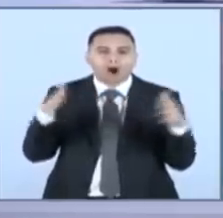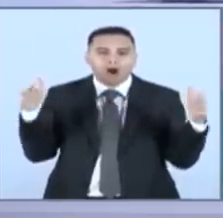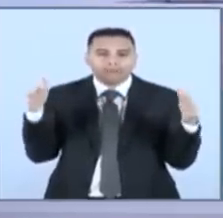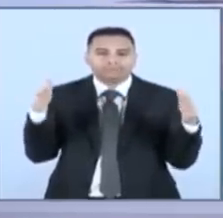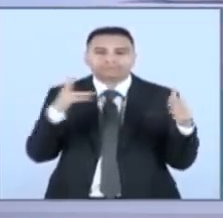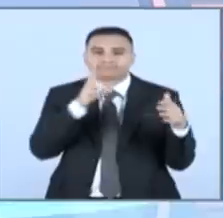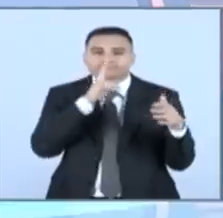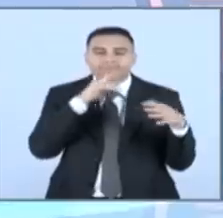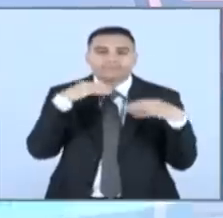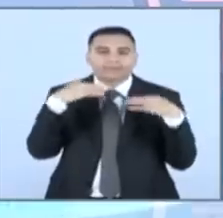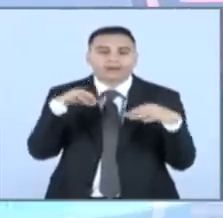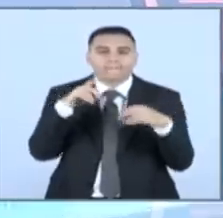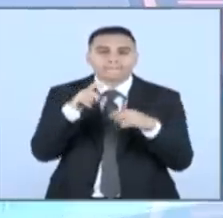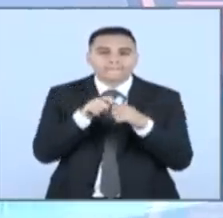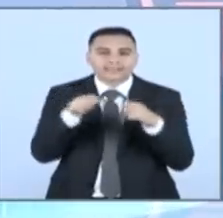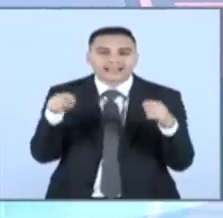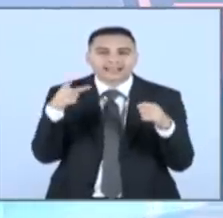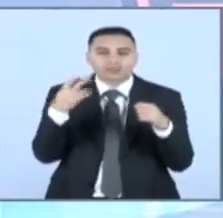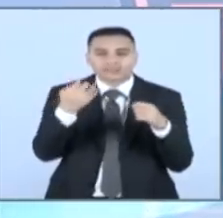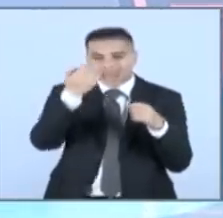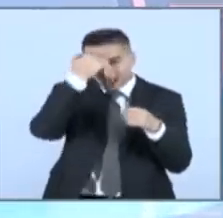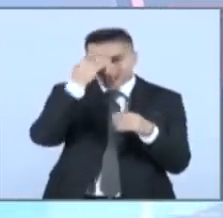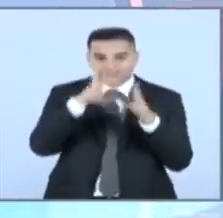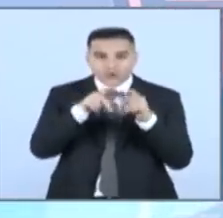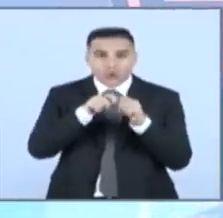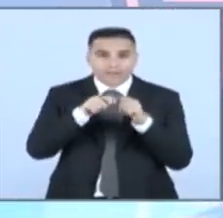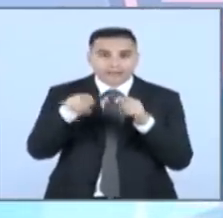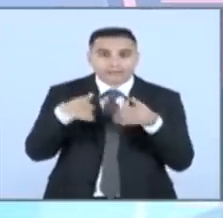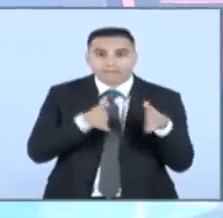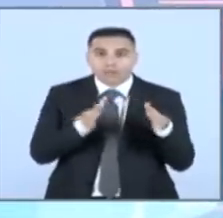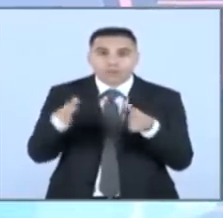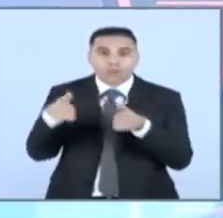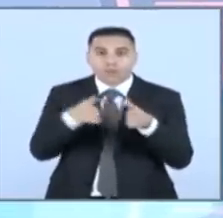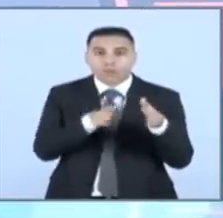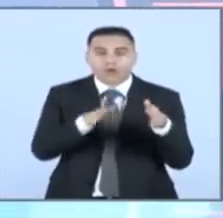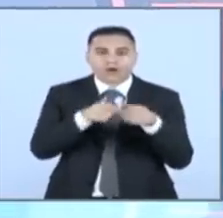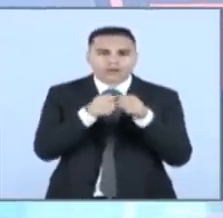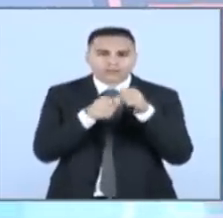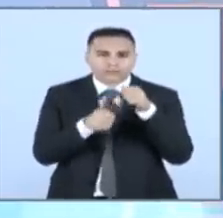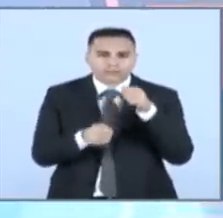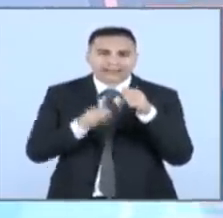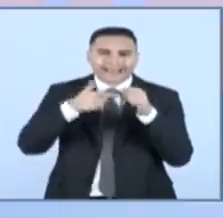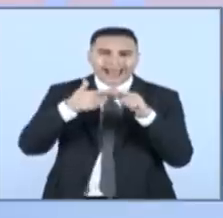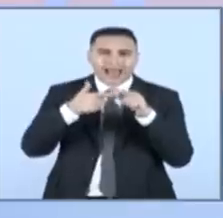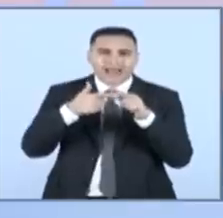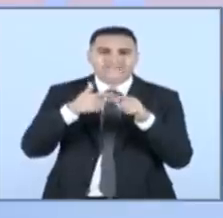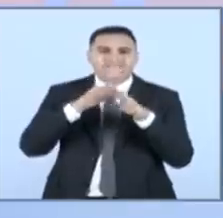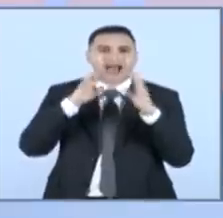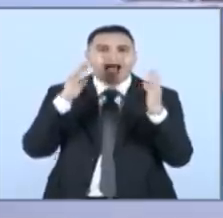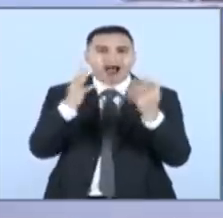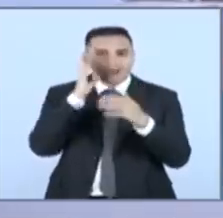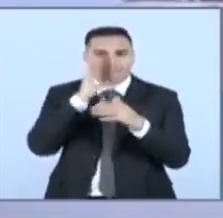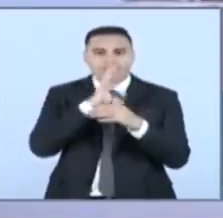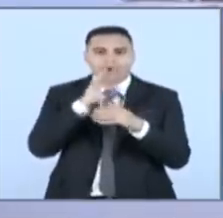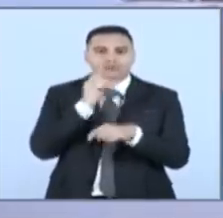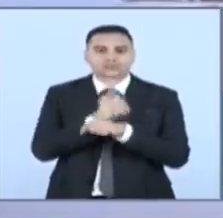مساحتها 32 ألف كيلومتر مربع، تاني أعمق بحيرة في العالم. أستاذ مصطفى